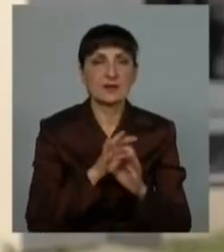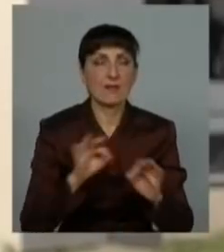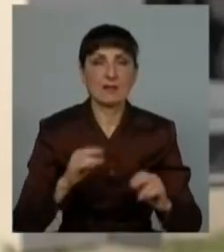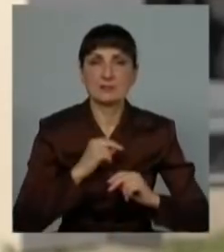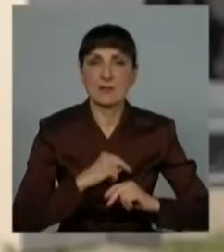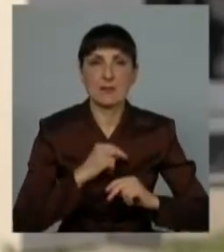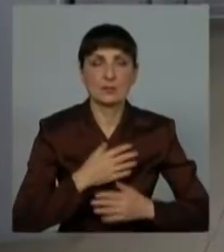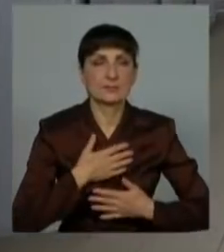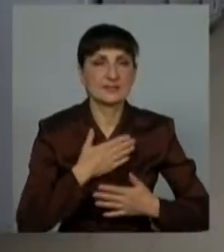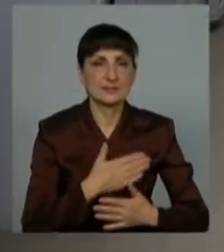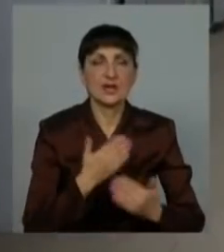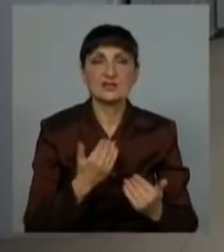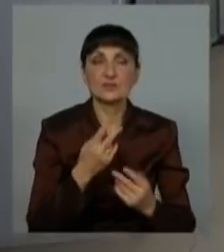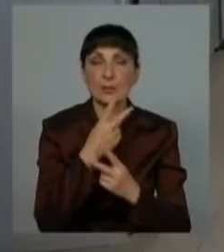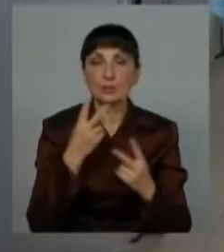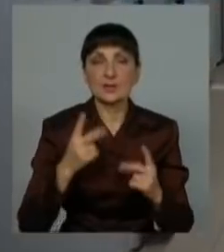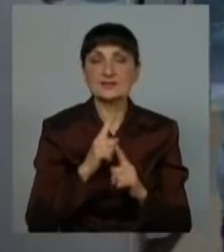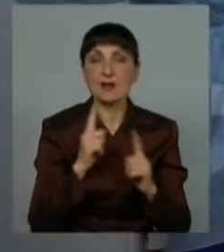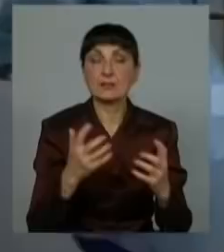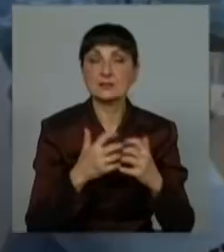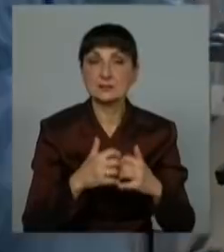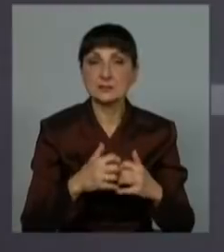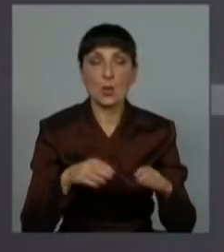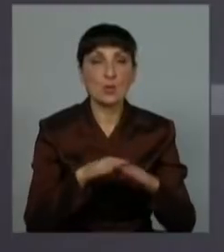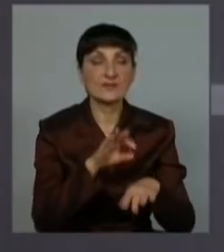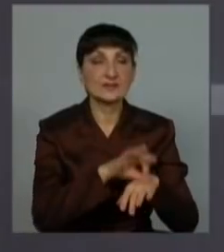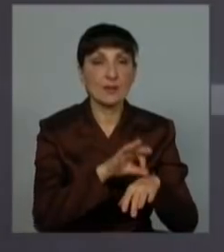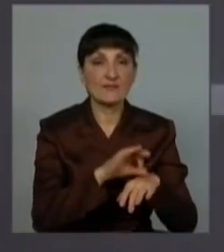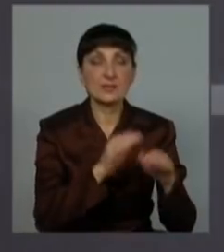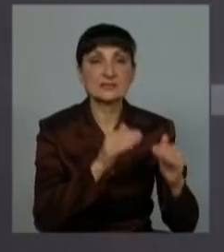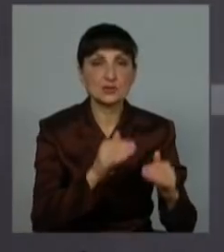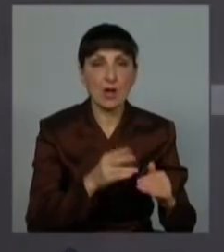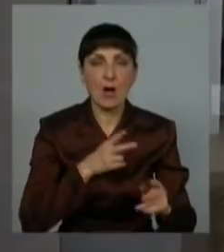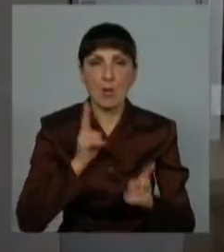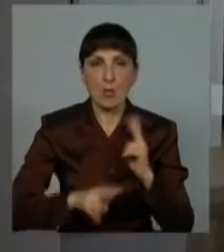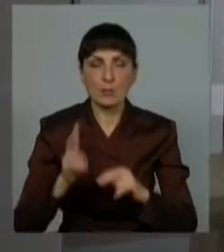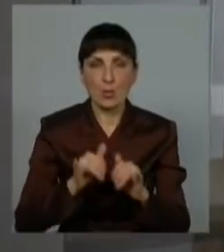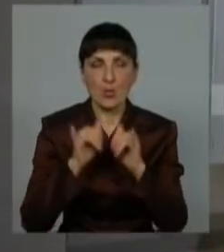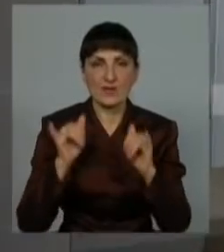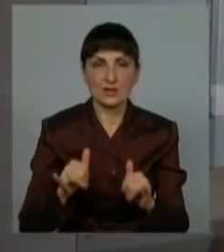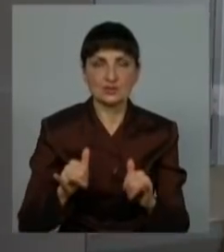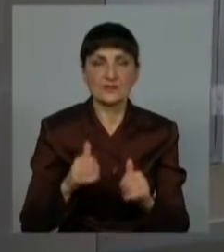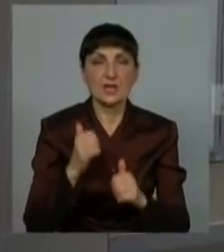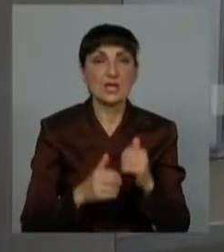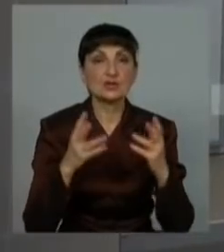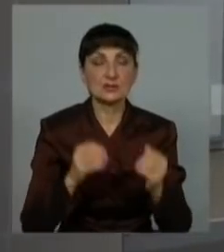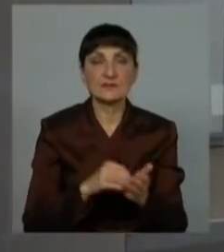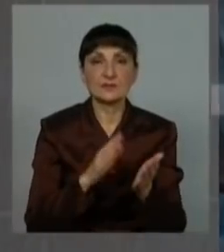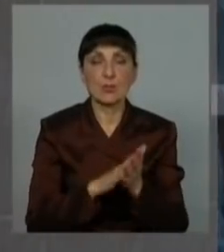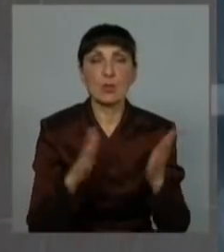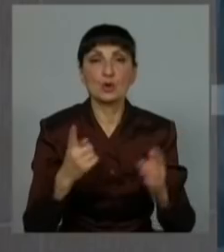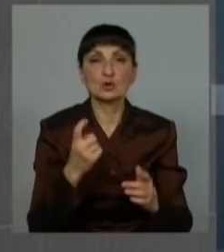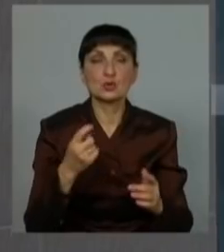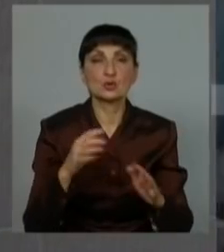огромнейшая благодарность. Сегодня наблюдается странная статистика. Уровень заболеваемости снижается, а смертность, наоборот, растет. Ежедневно фиксируется больше